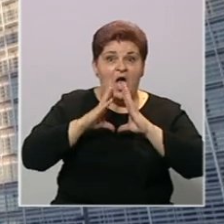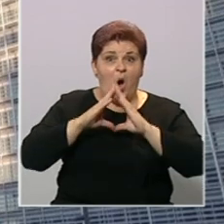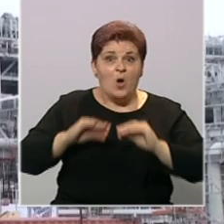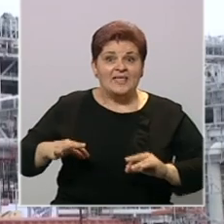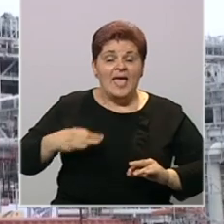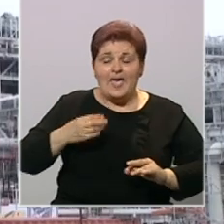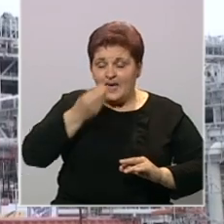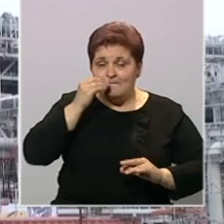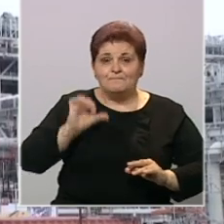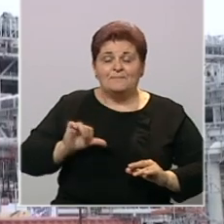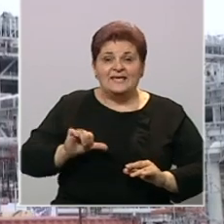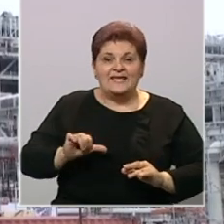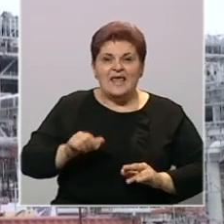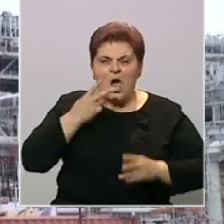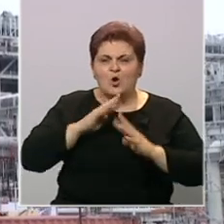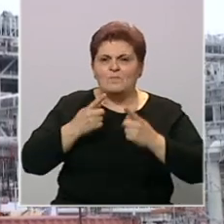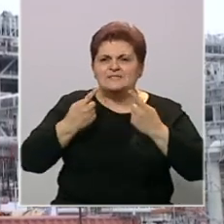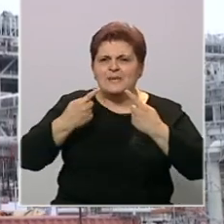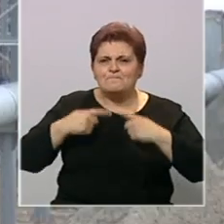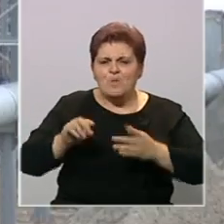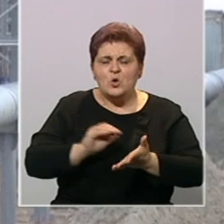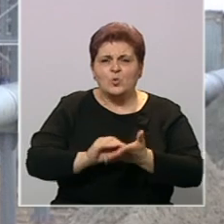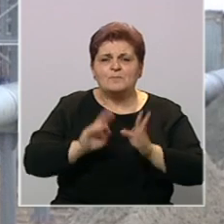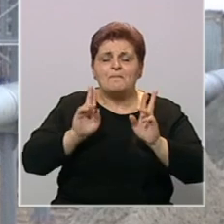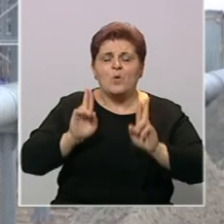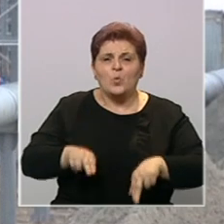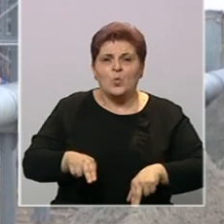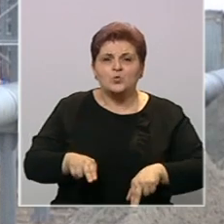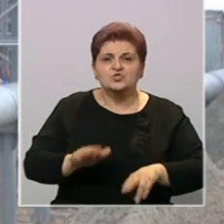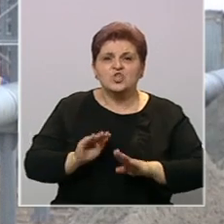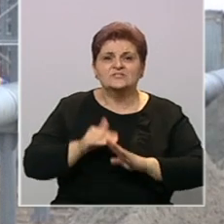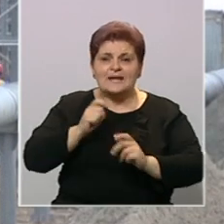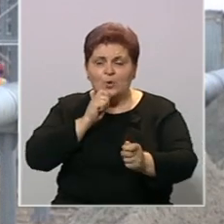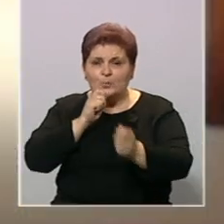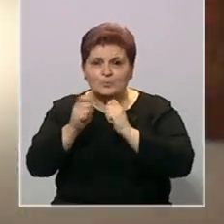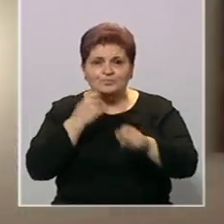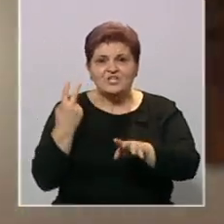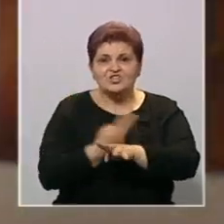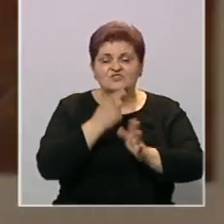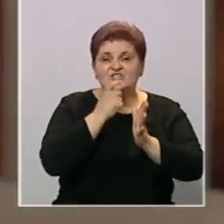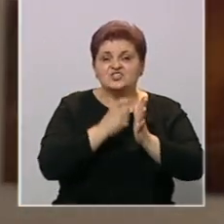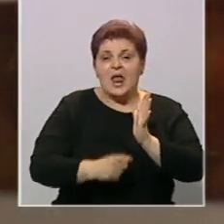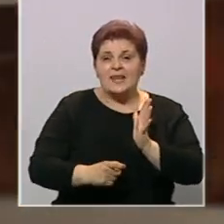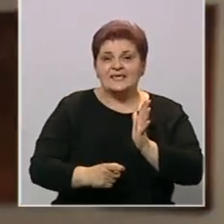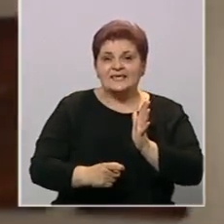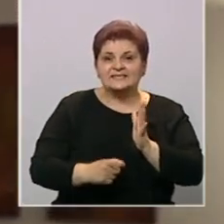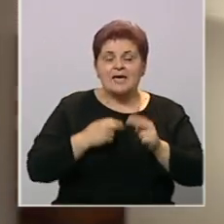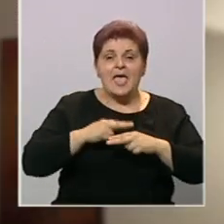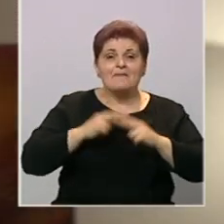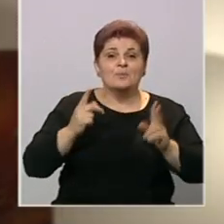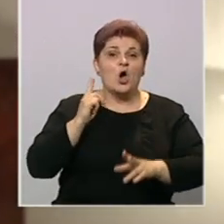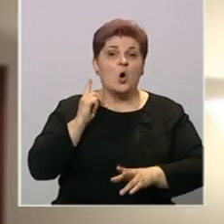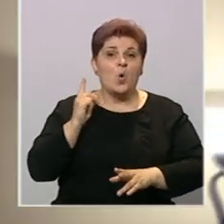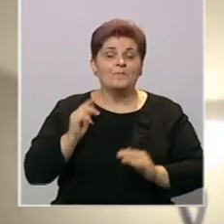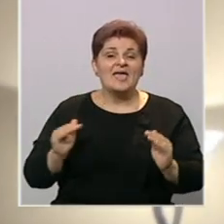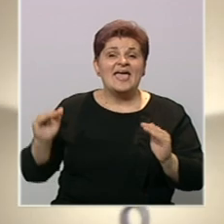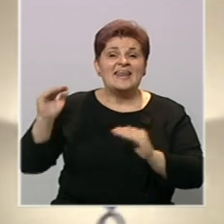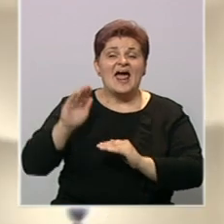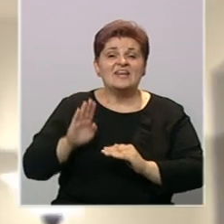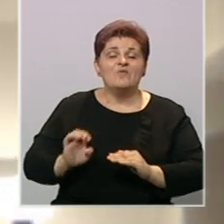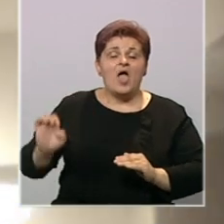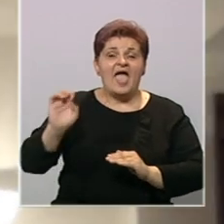gasa, komisija putem posebne uredbe imala mogućnost da nakon konsultacija s državama članicama proglasi upozorenje na nivou